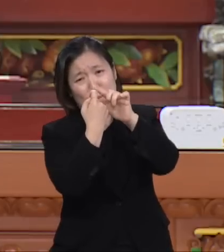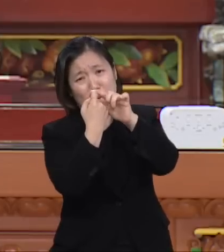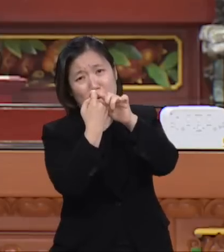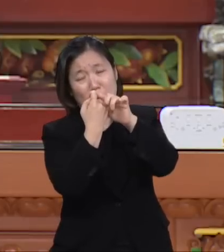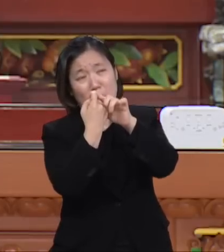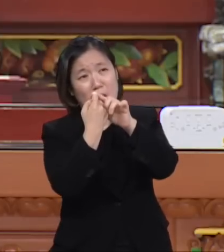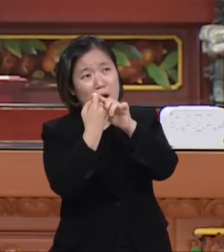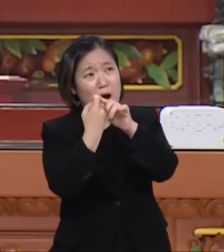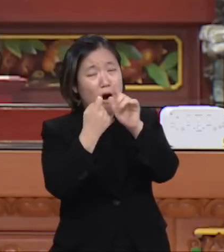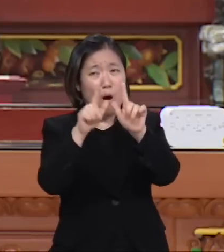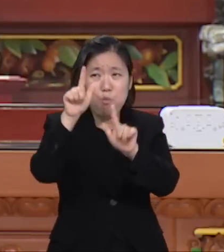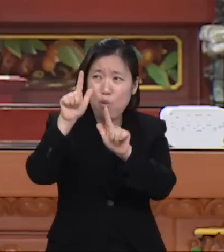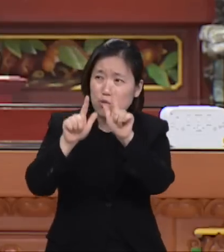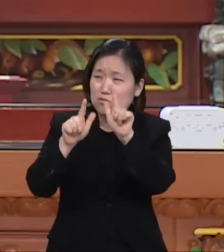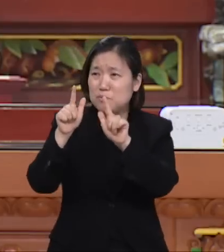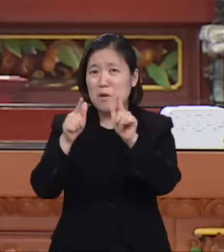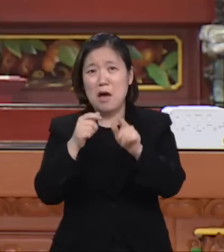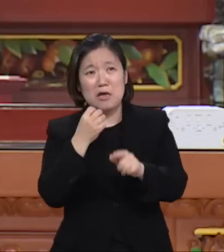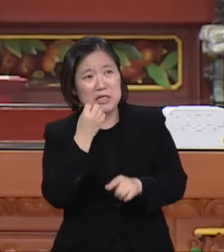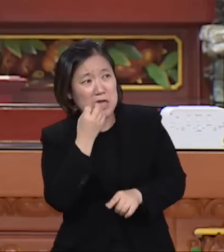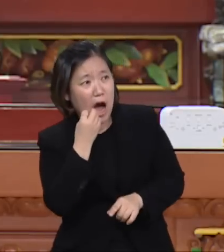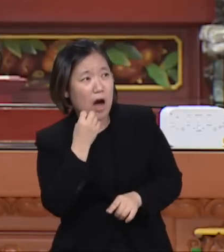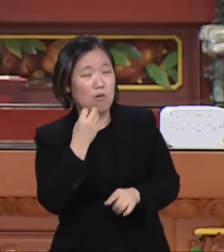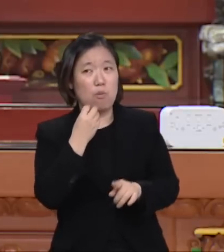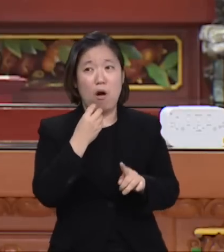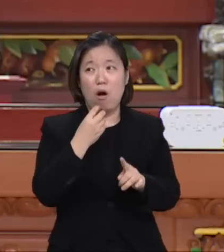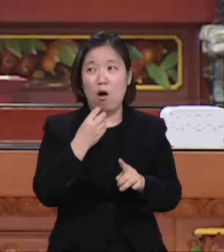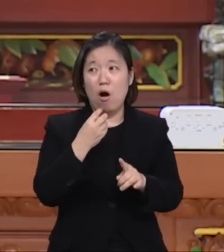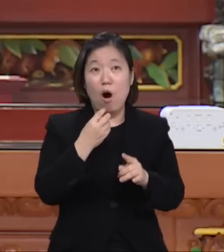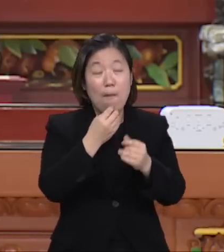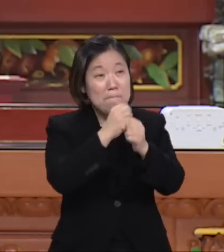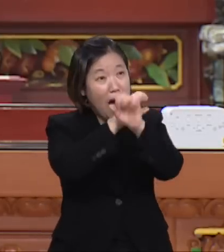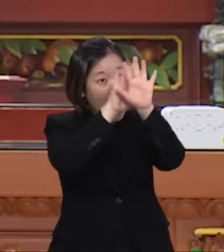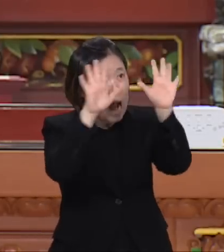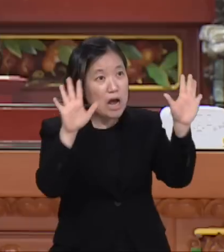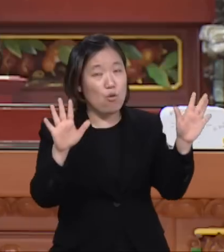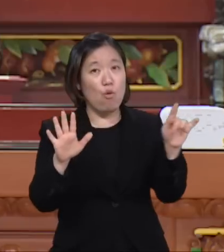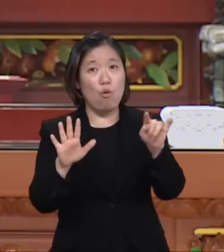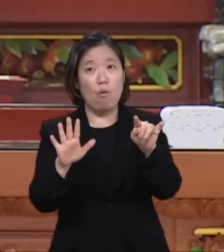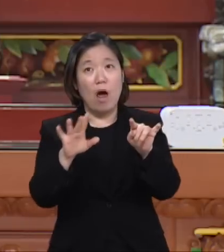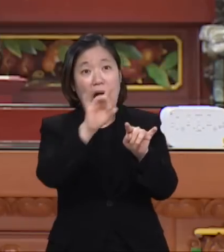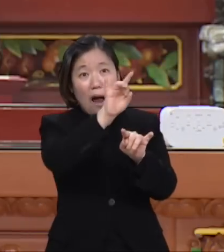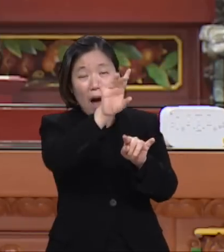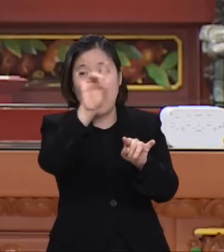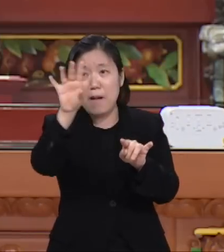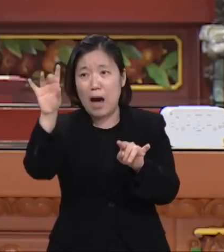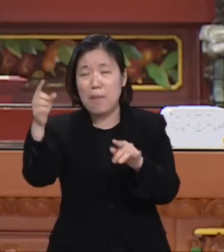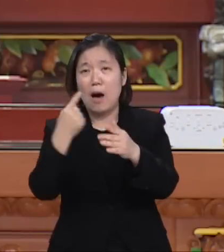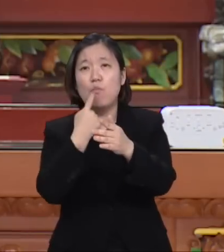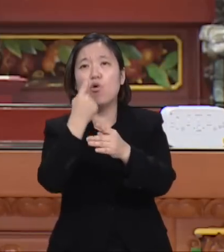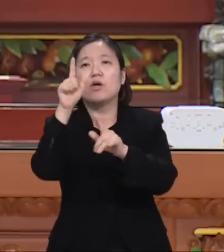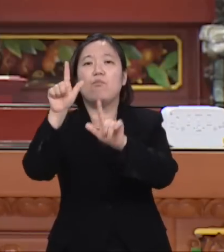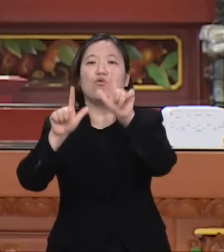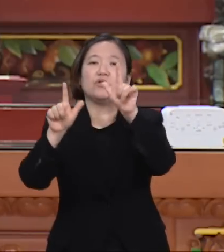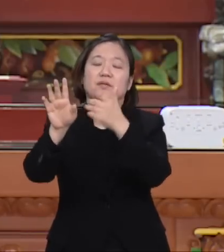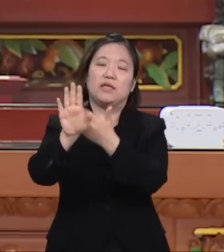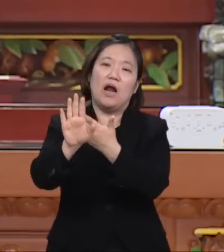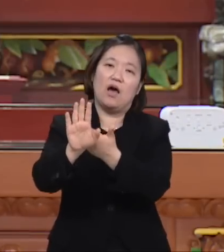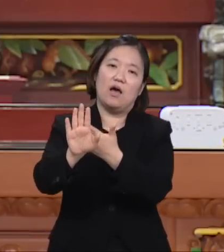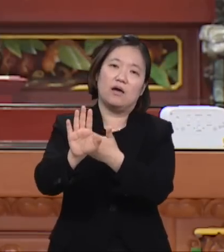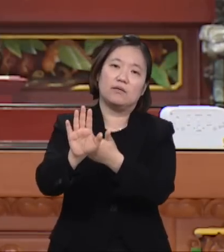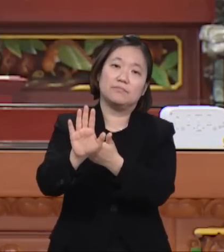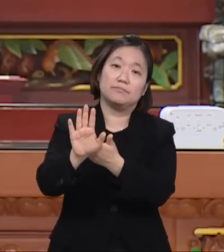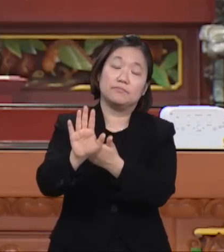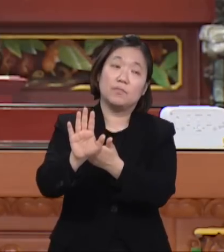떡진 초도 있고 시안에게 휘어있는 초들도 있고 초 하나하나가 저마다 못 쓰게 다 다르더랍니다